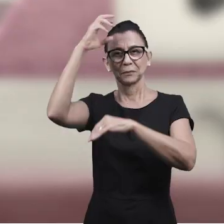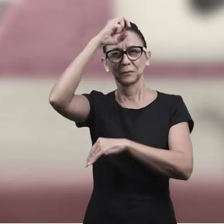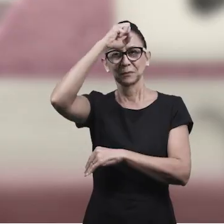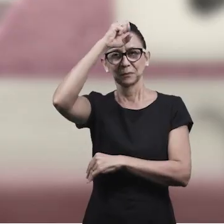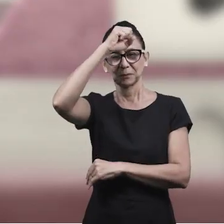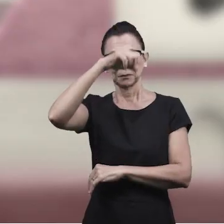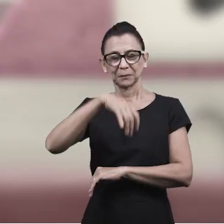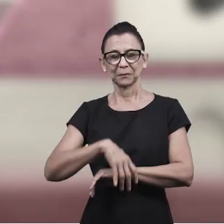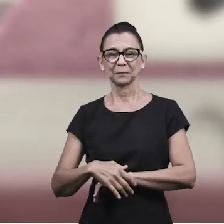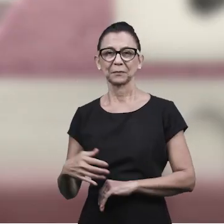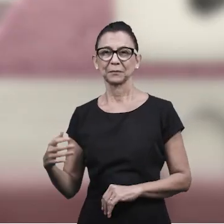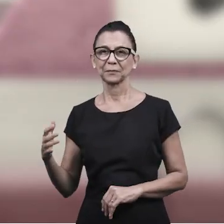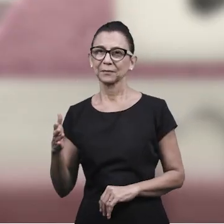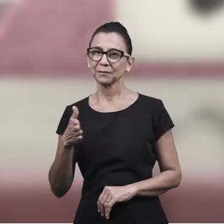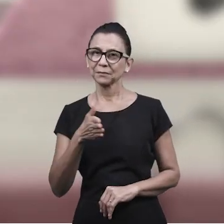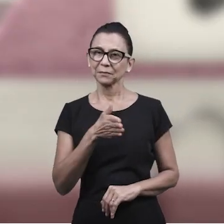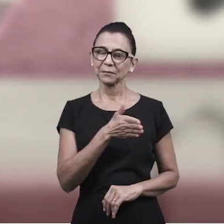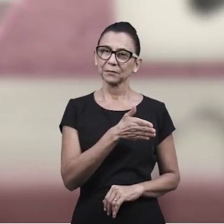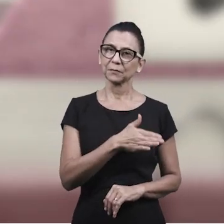l'apprentissage.